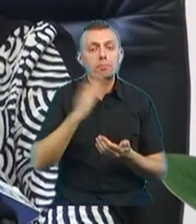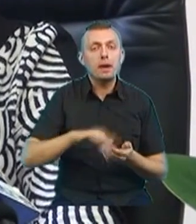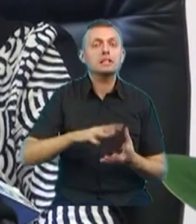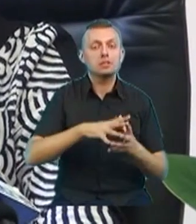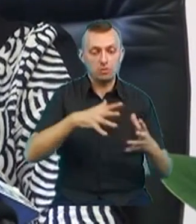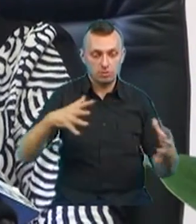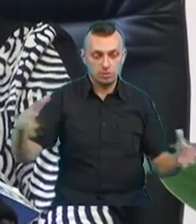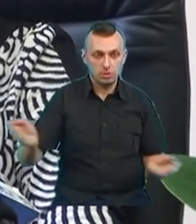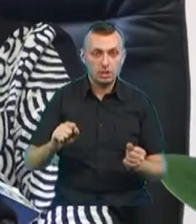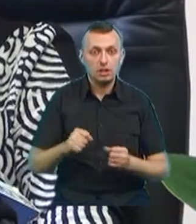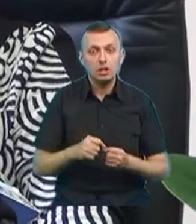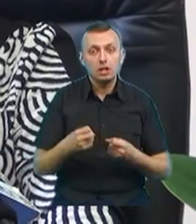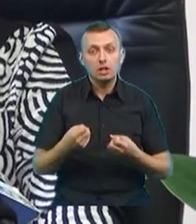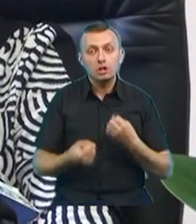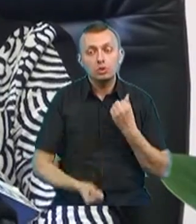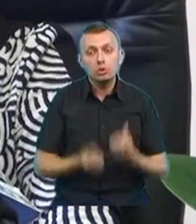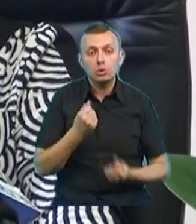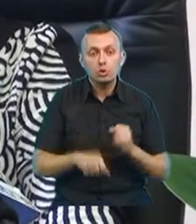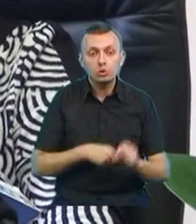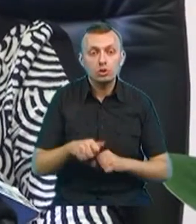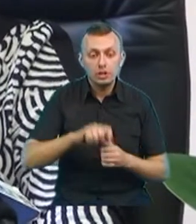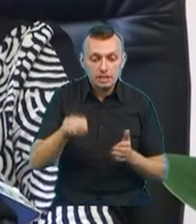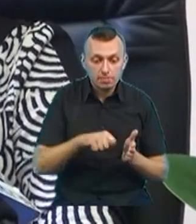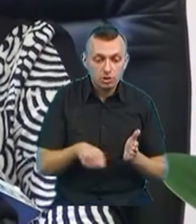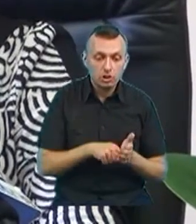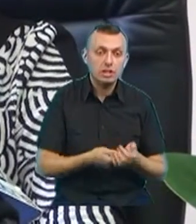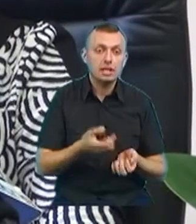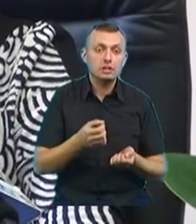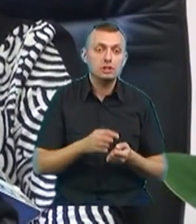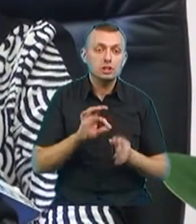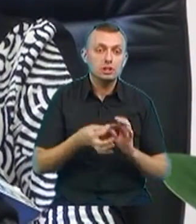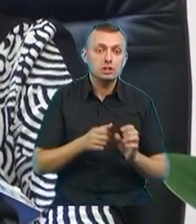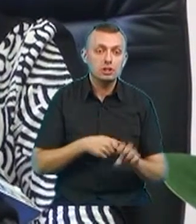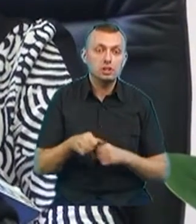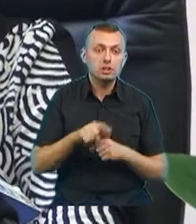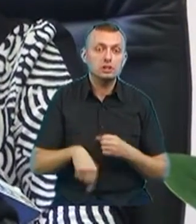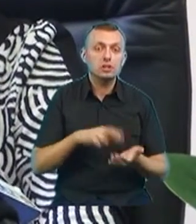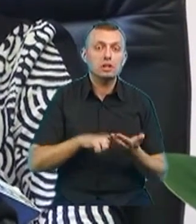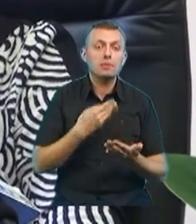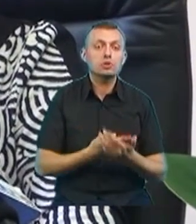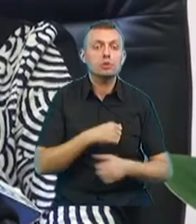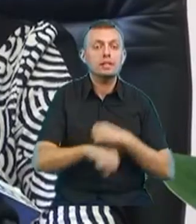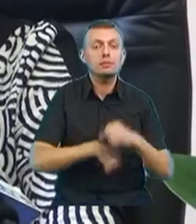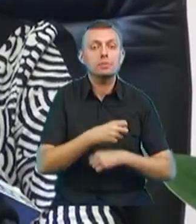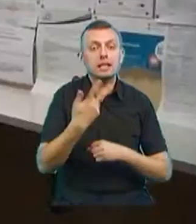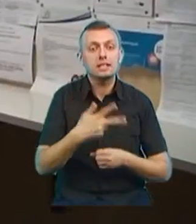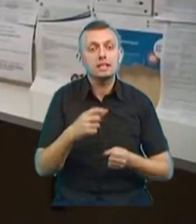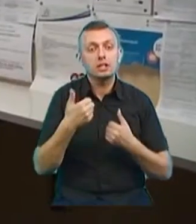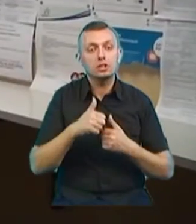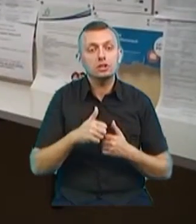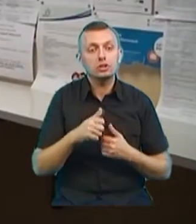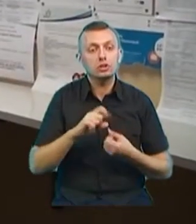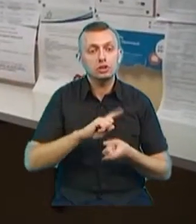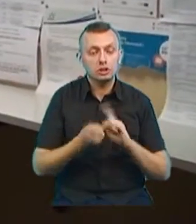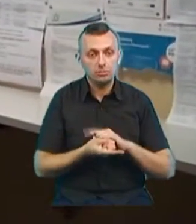jest dosyć rozbudowany, więc jest problem z dojazdami, a szczególnie jeśli jest to praca na 3 zmiany. I